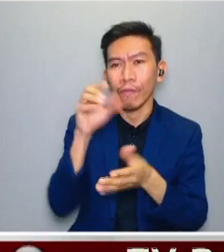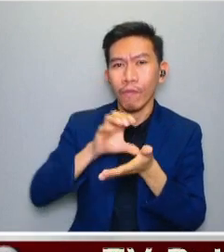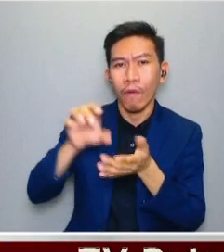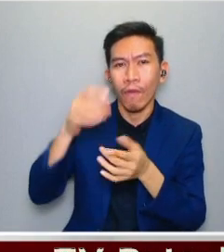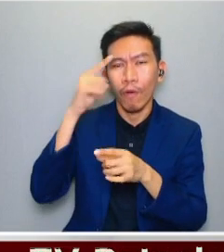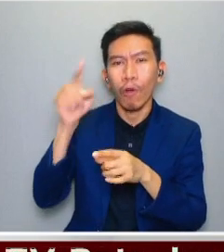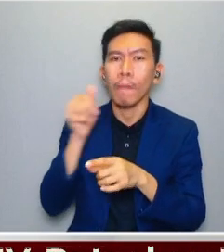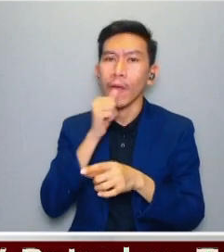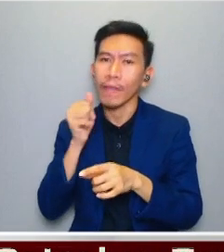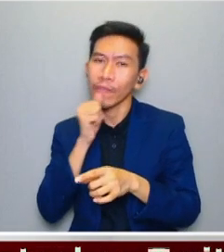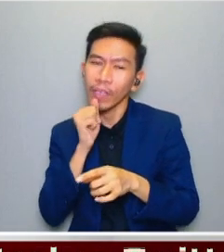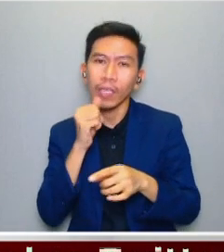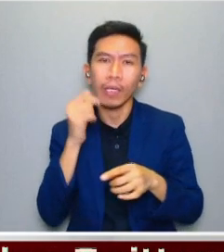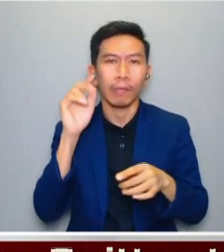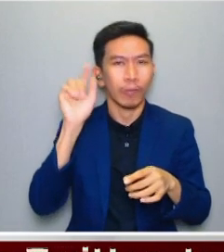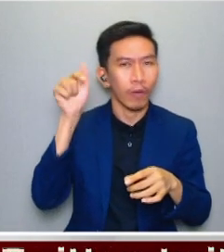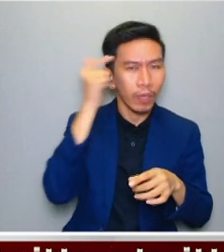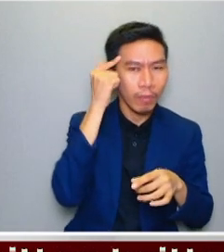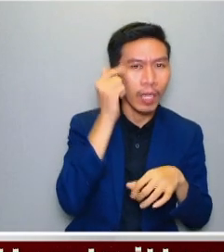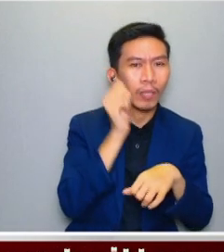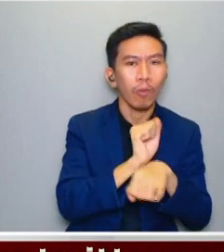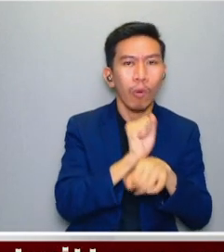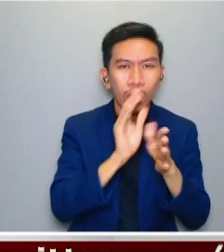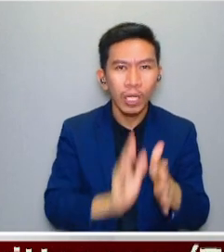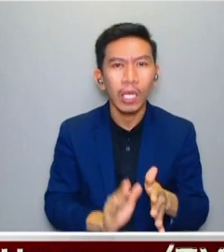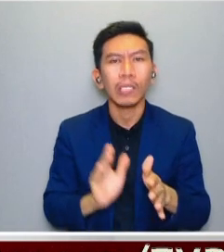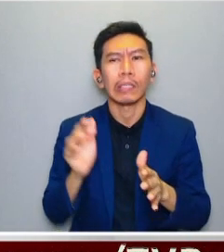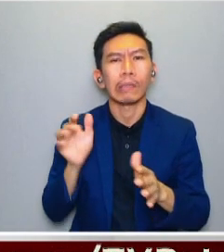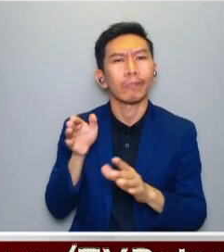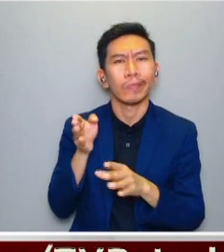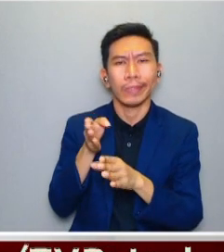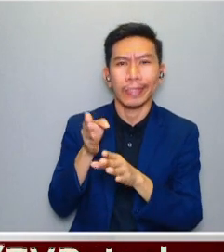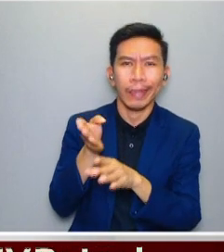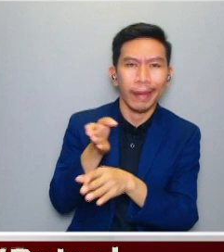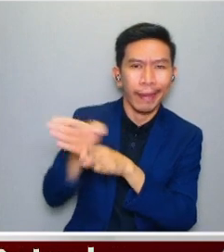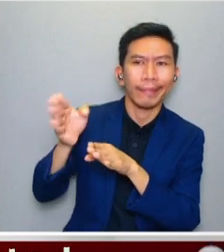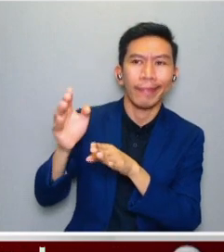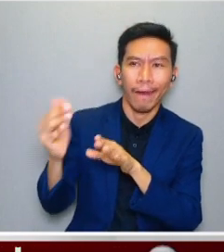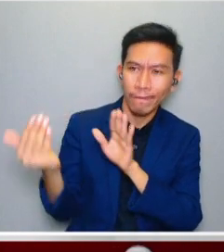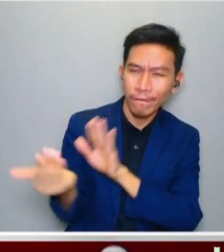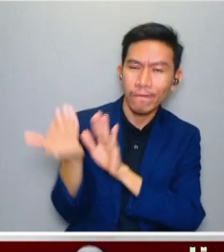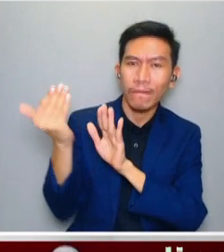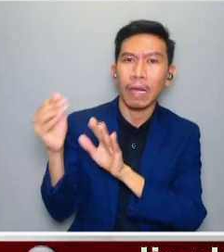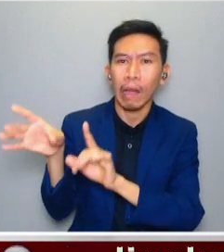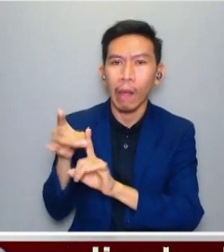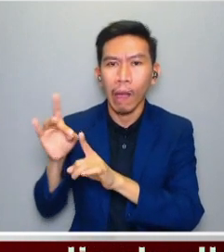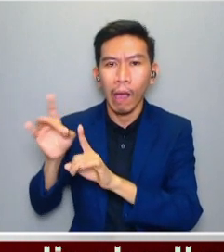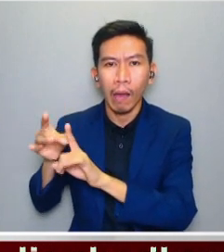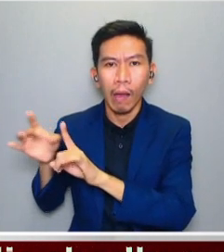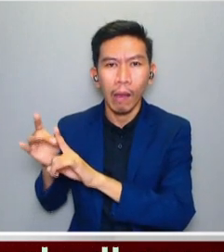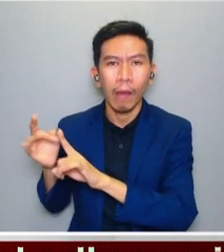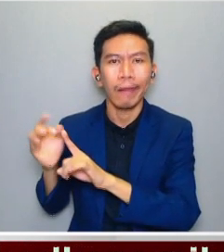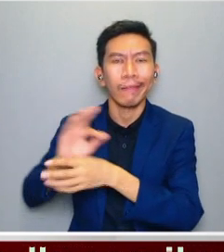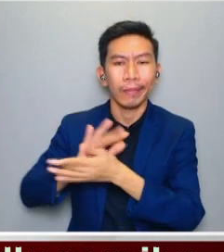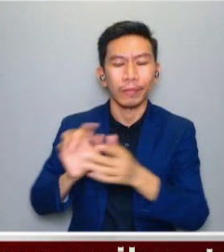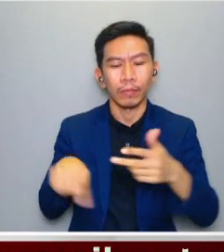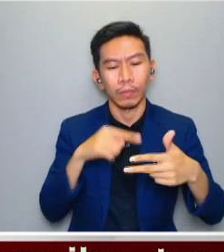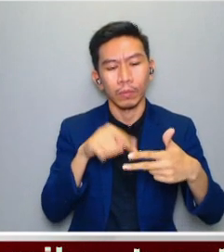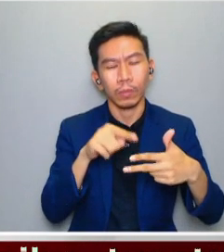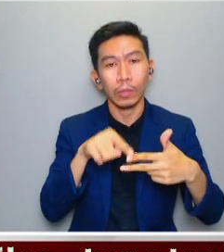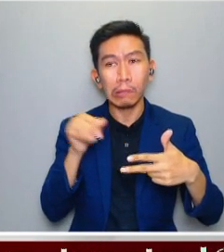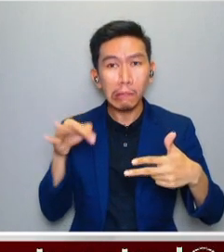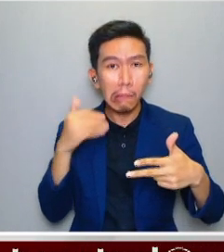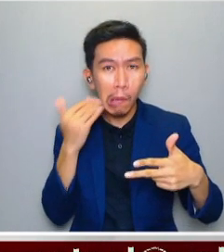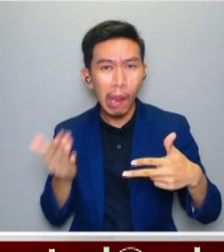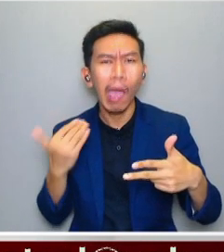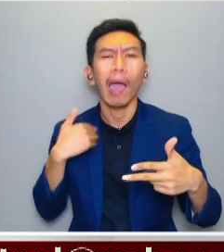na direktang humahawak ng COVID patients. Ang kompensasyon para sa mga health worker na masasawi sa COVID o di kaya ay